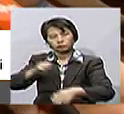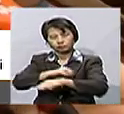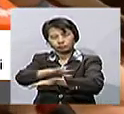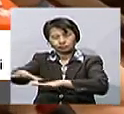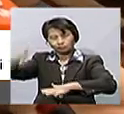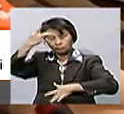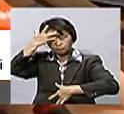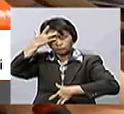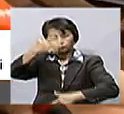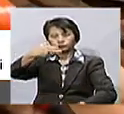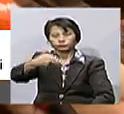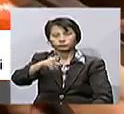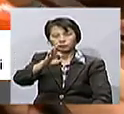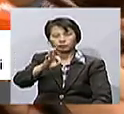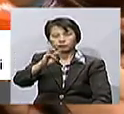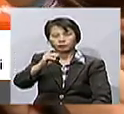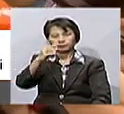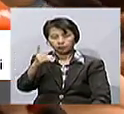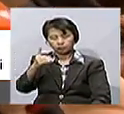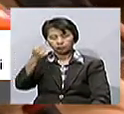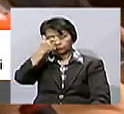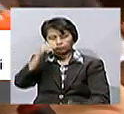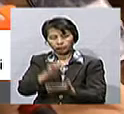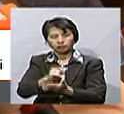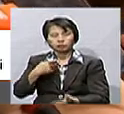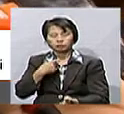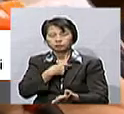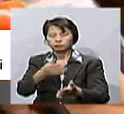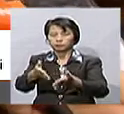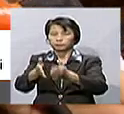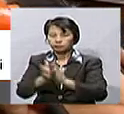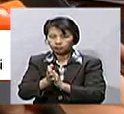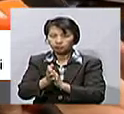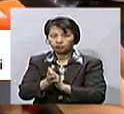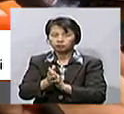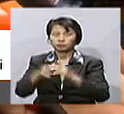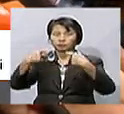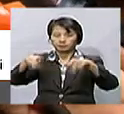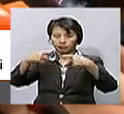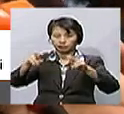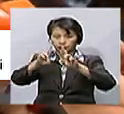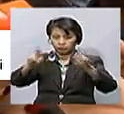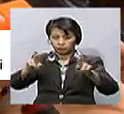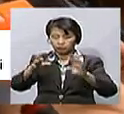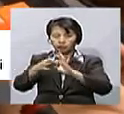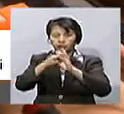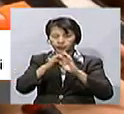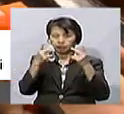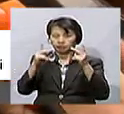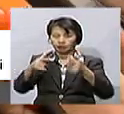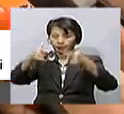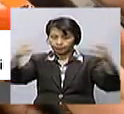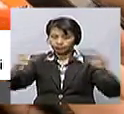jangkitan HFMD ni. Jadi sebab tu kita sarankan kepada pengusaha-pengusaha dan juga pemilik-pemilik premis-premis ni